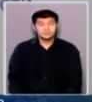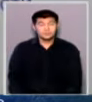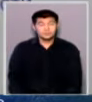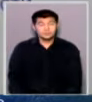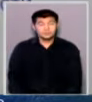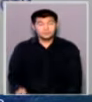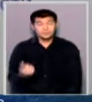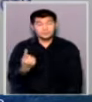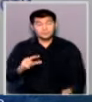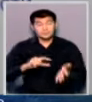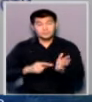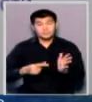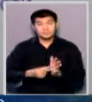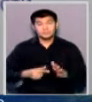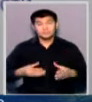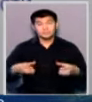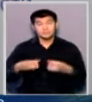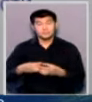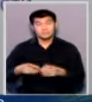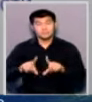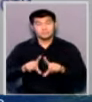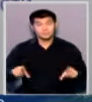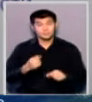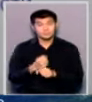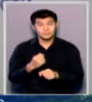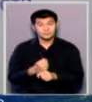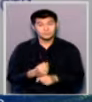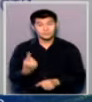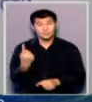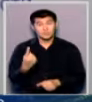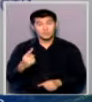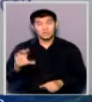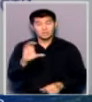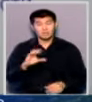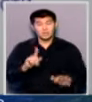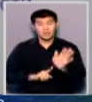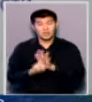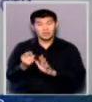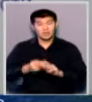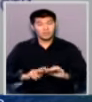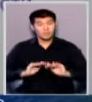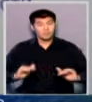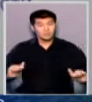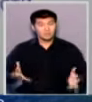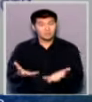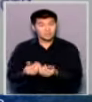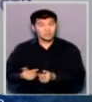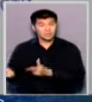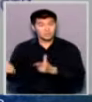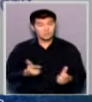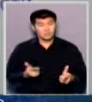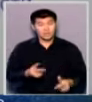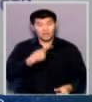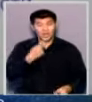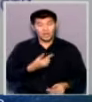Бірінші сыныптардың қазіргі таңда класс комплекті, яғни сынып жинақтары жасақталып, бірінші қыркүйекте осы балаларымызды біз қабылдауға дайын